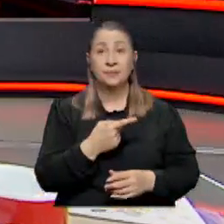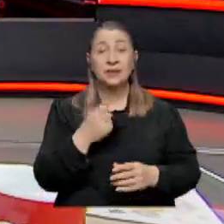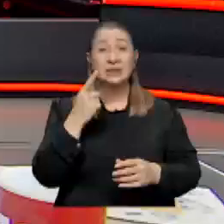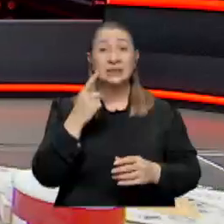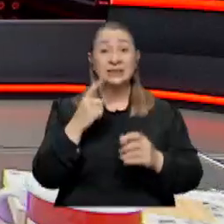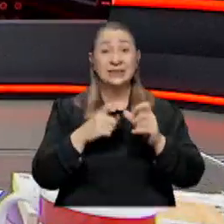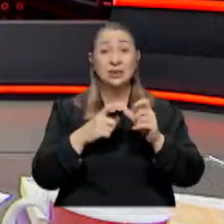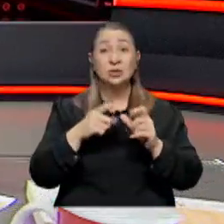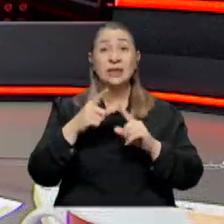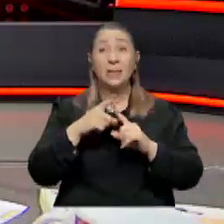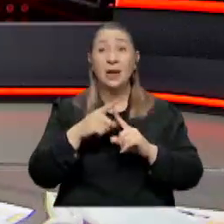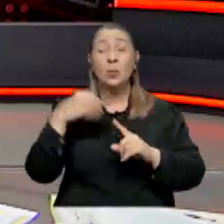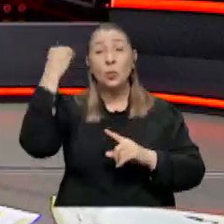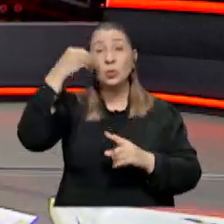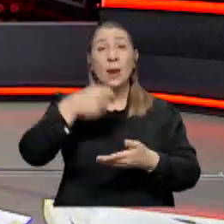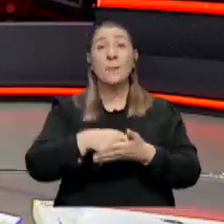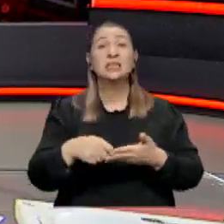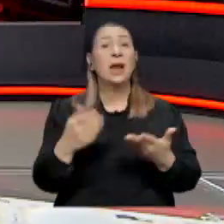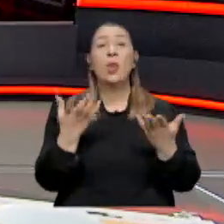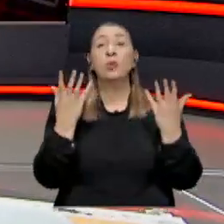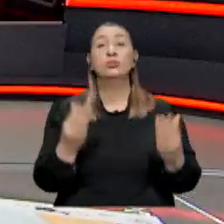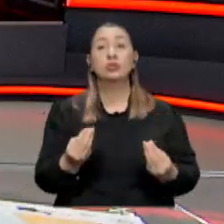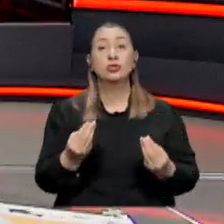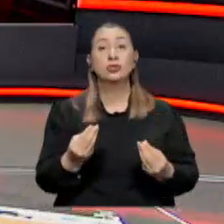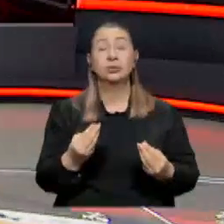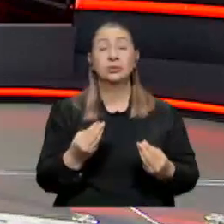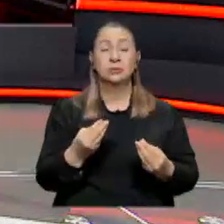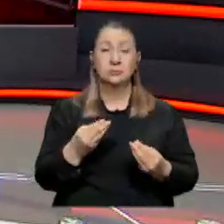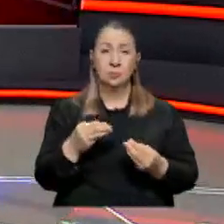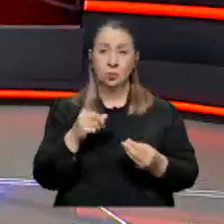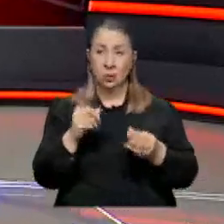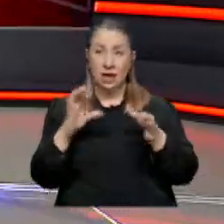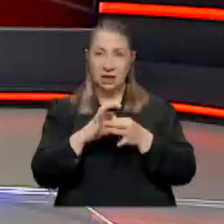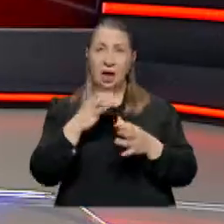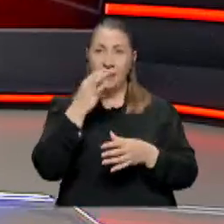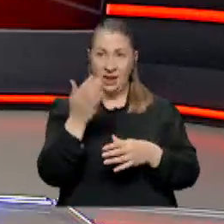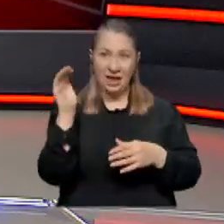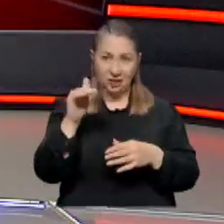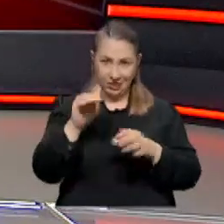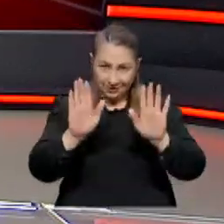Selçuk Tepeli bir sorsana muhtar maaşları ne olmuş? Şimdi bununla ilgili habere geleceğiz.